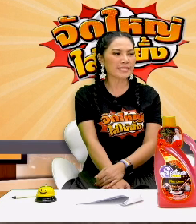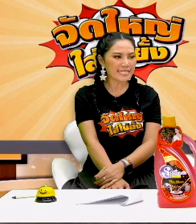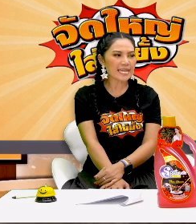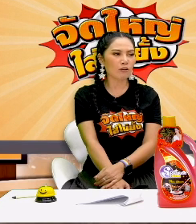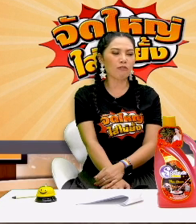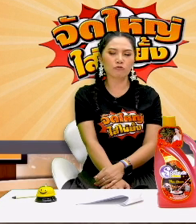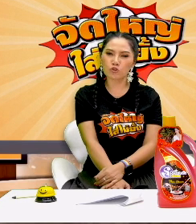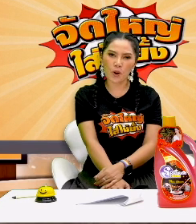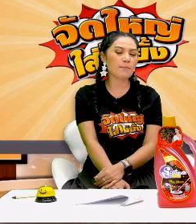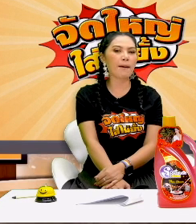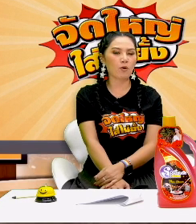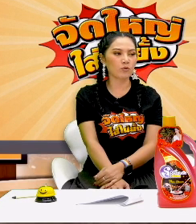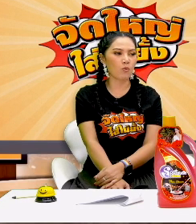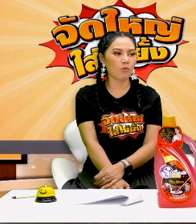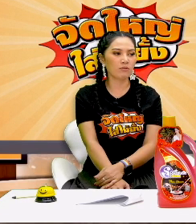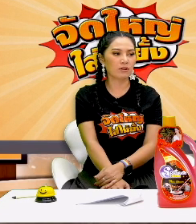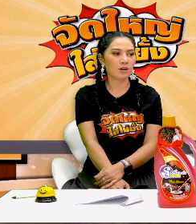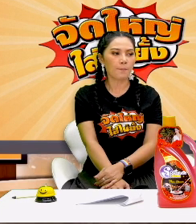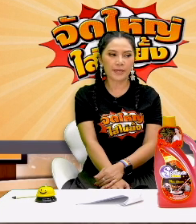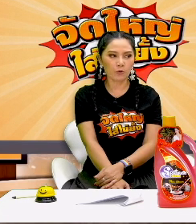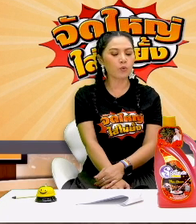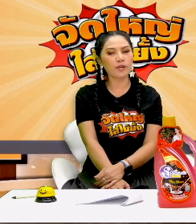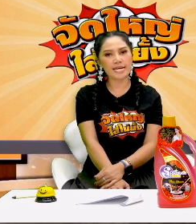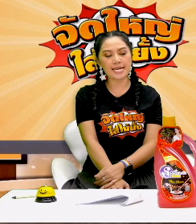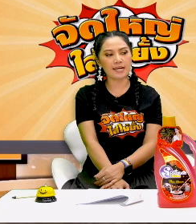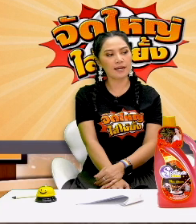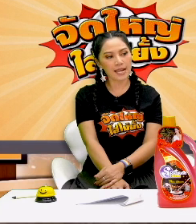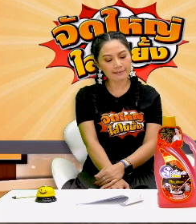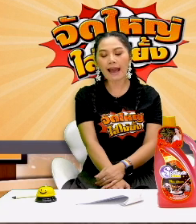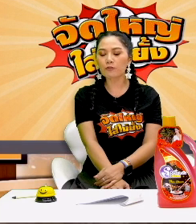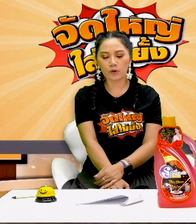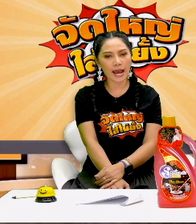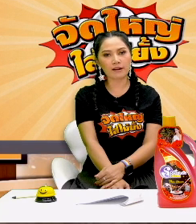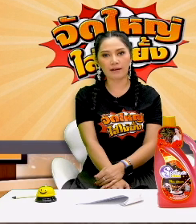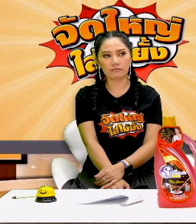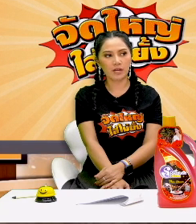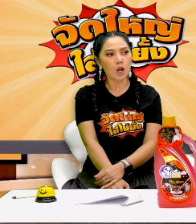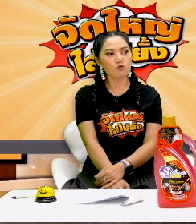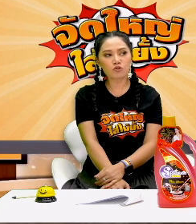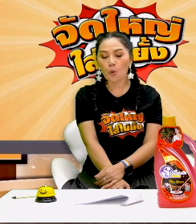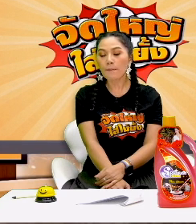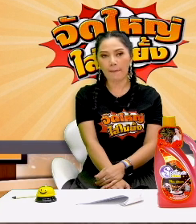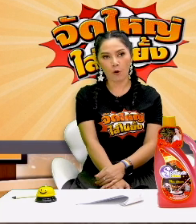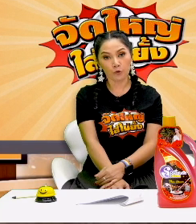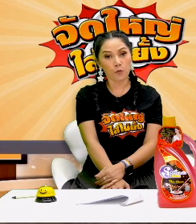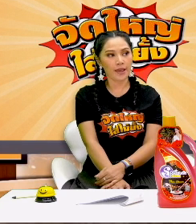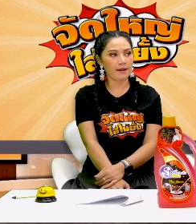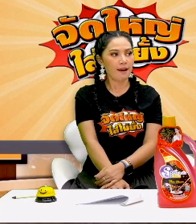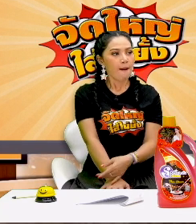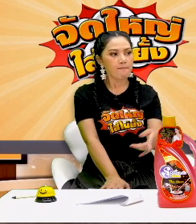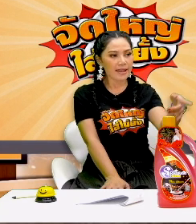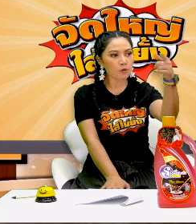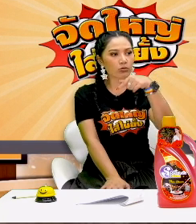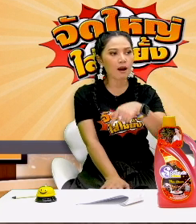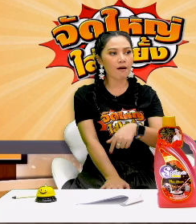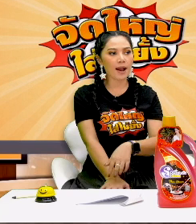หนูสวยจริงๆลูกหนูสวยในแบบของหนูผิวหนูดีหน้าตาหนูน่ารักหนูสวยแบบของหนูเลยเ